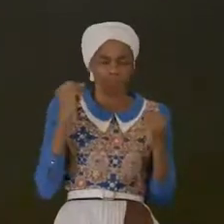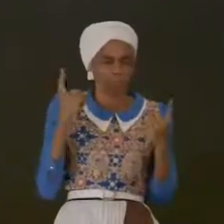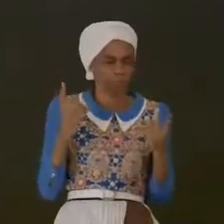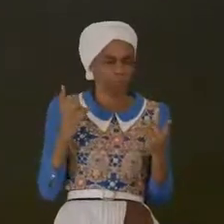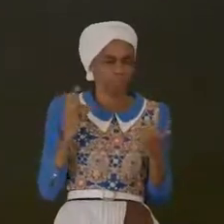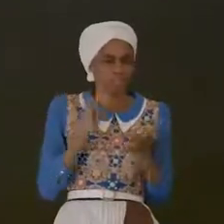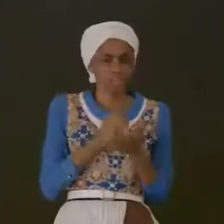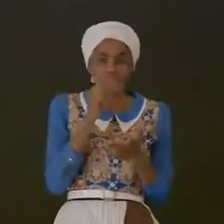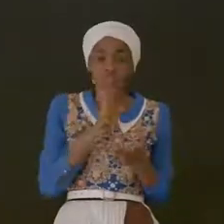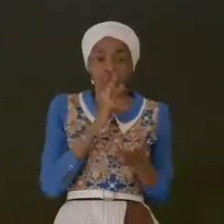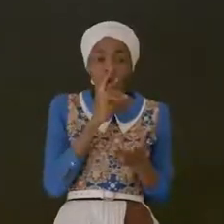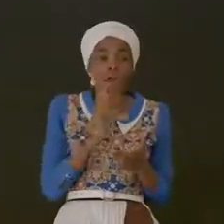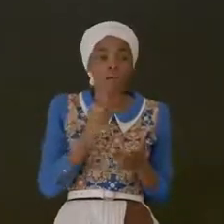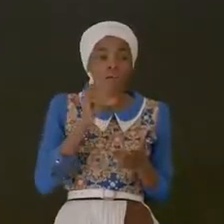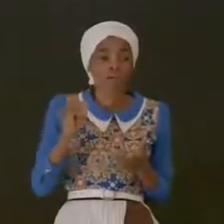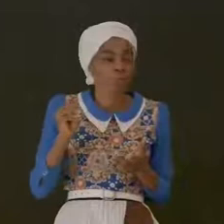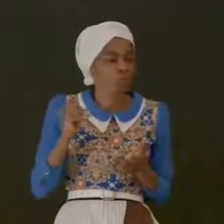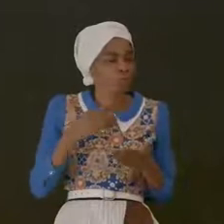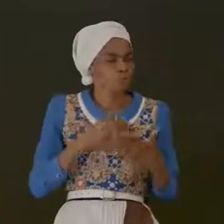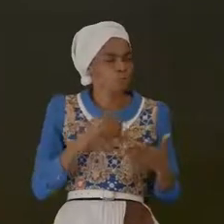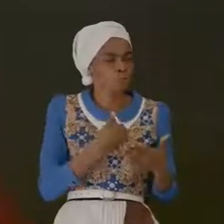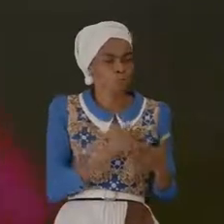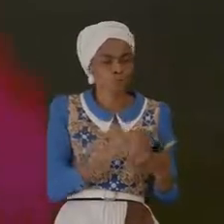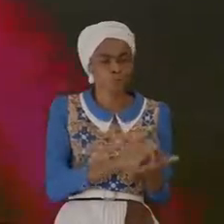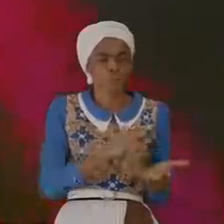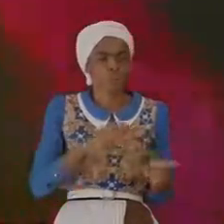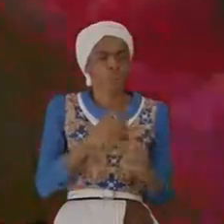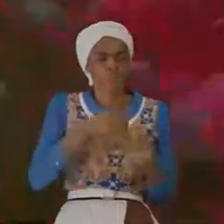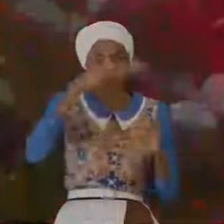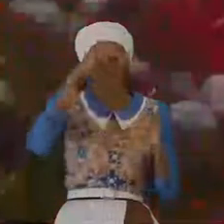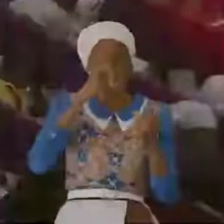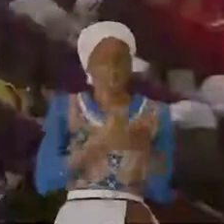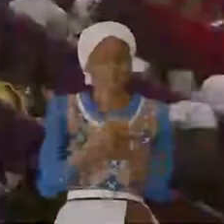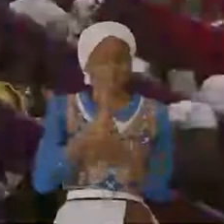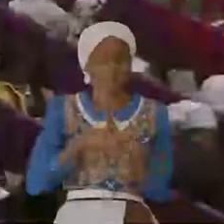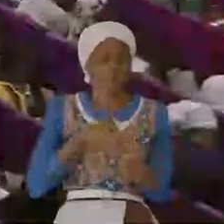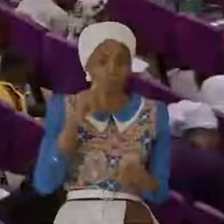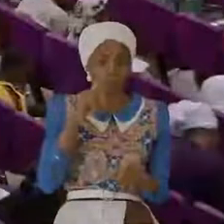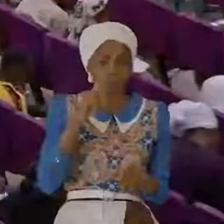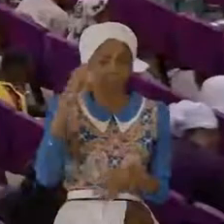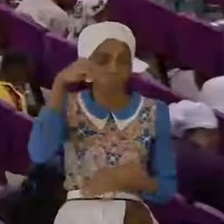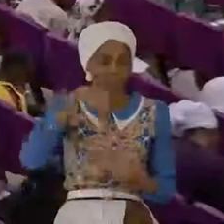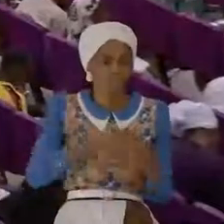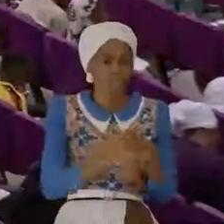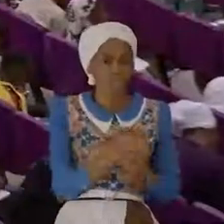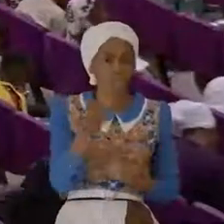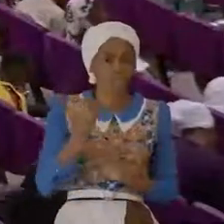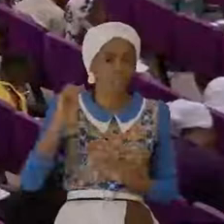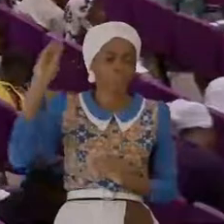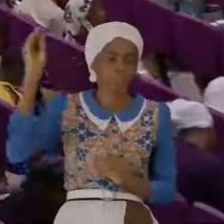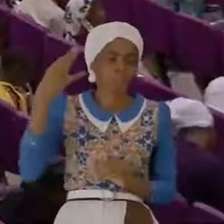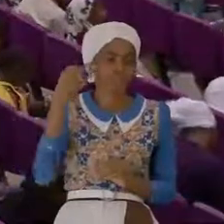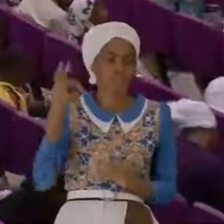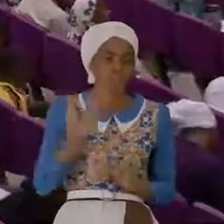verset 6. Je m'étonne que vous vous détourniez si promptement de celui qui vous a appelé par la